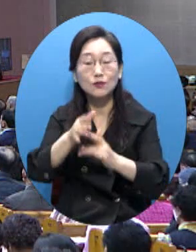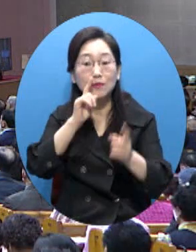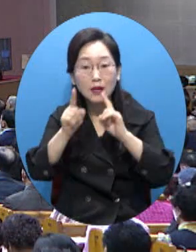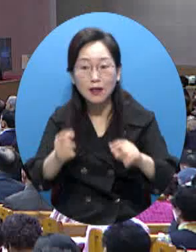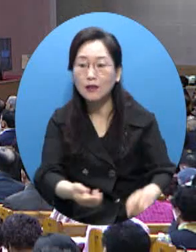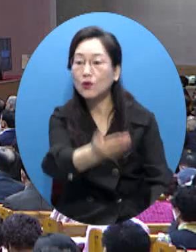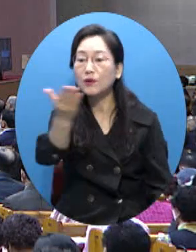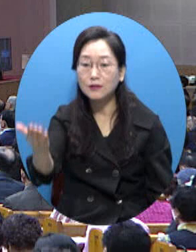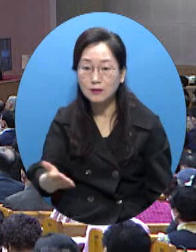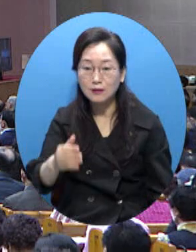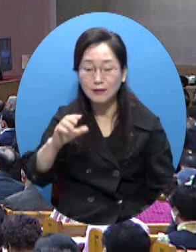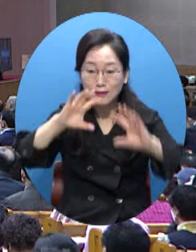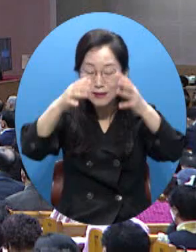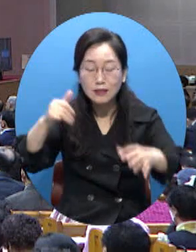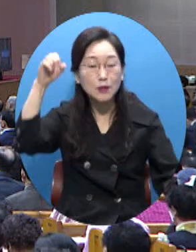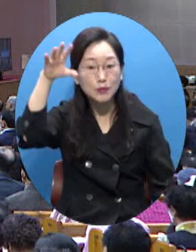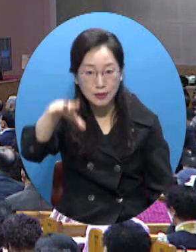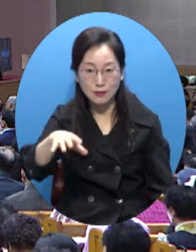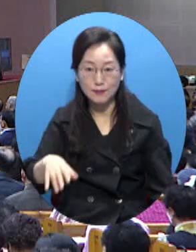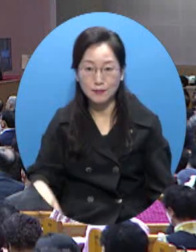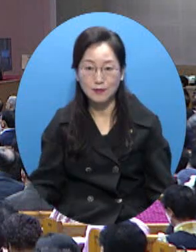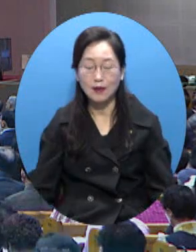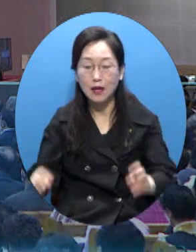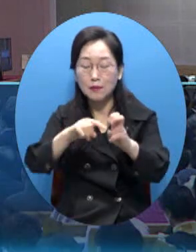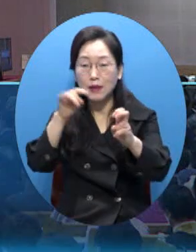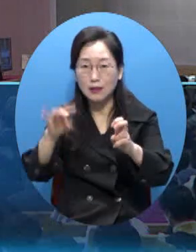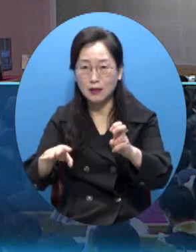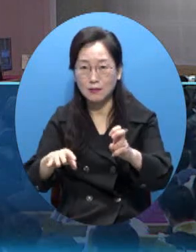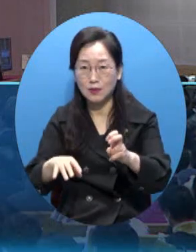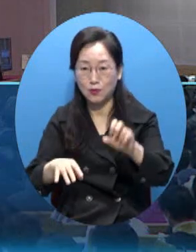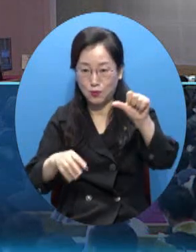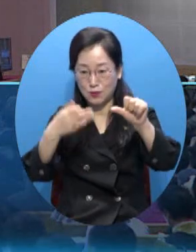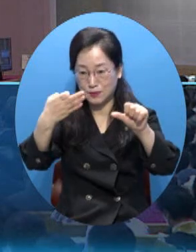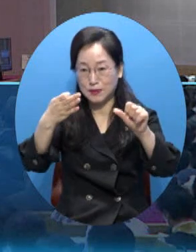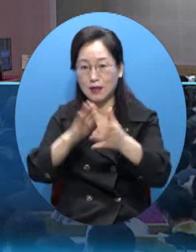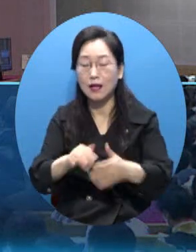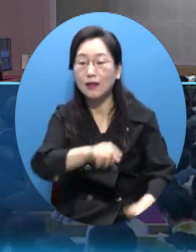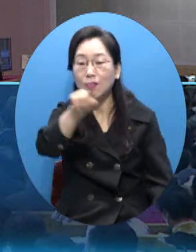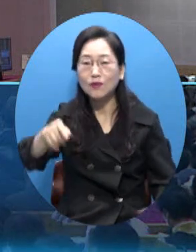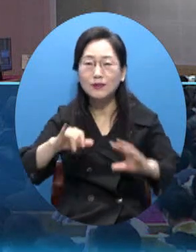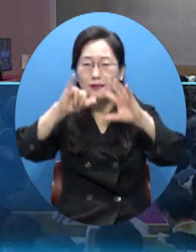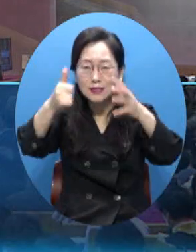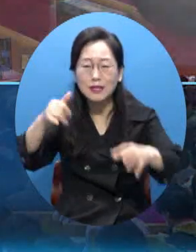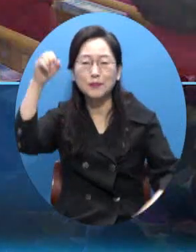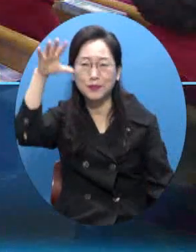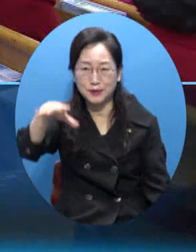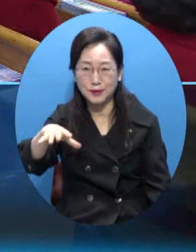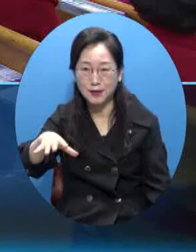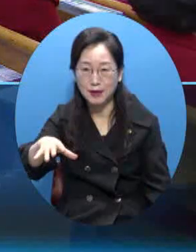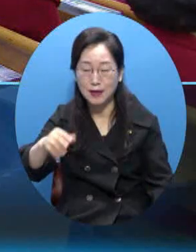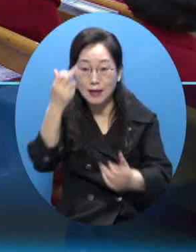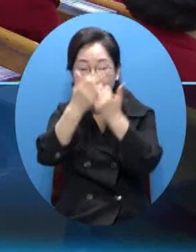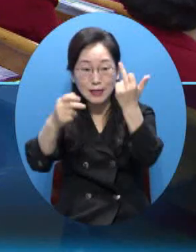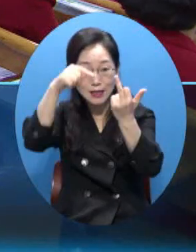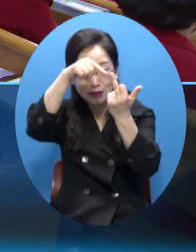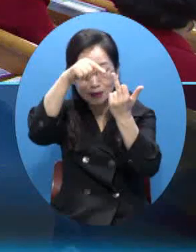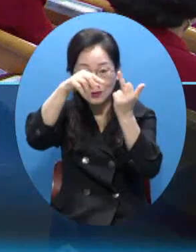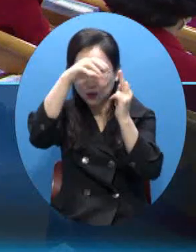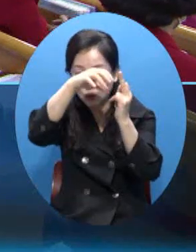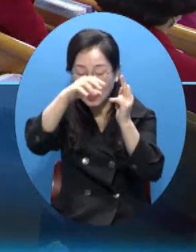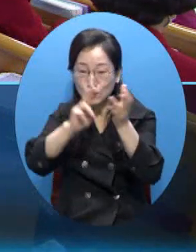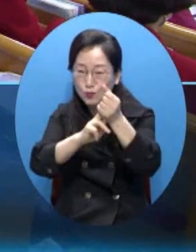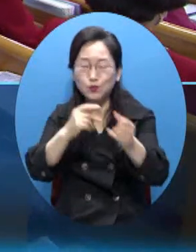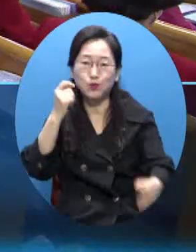예수님께서 말씀하셨습니다. 너희는 세상의 빛이라. 마태복음 5장 14절 15절입니다. 너희는 세상의 빛이라. 산에 있는 동네가 숨겨지지 못할